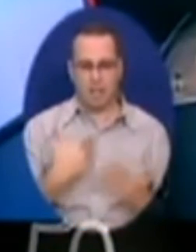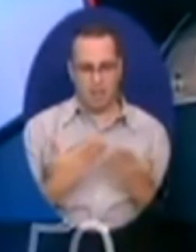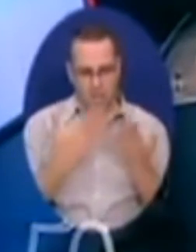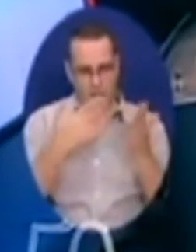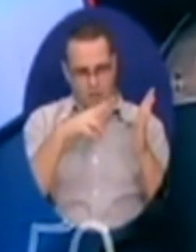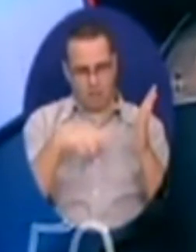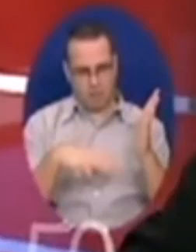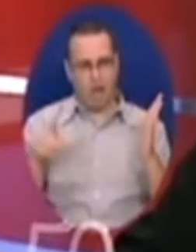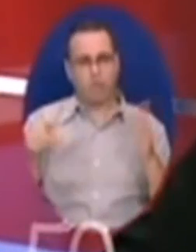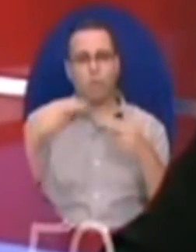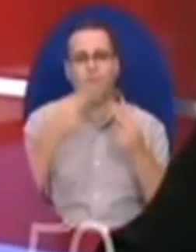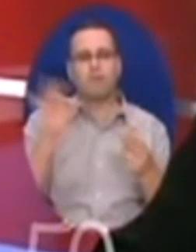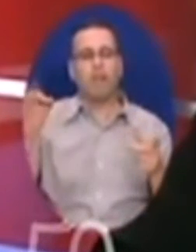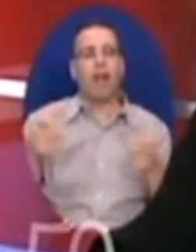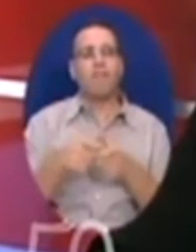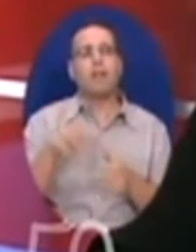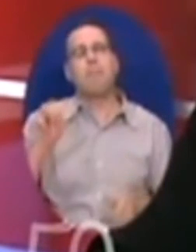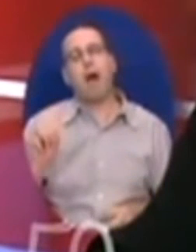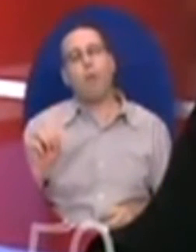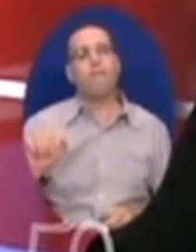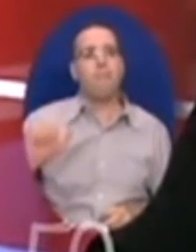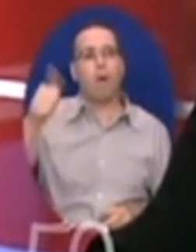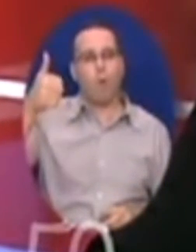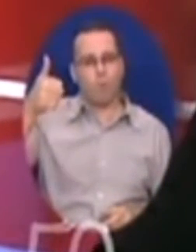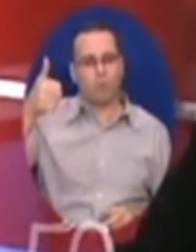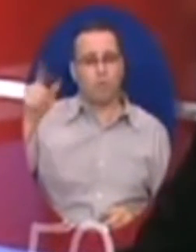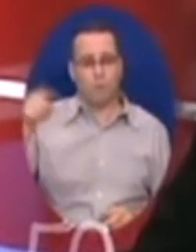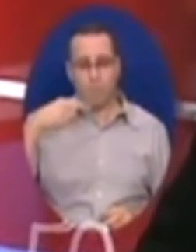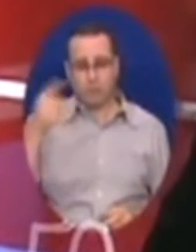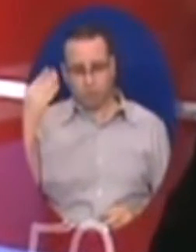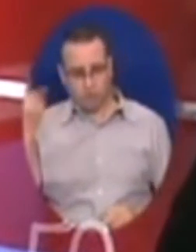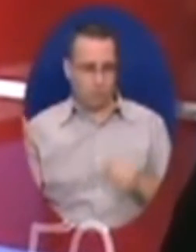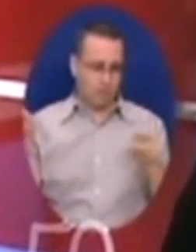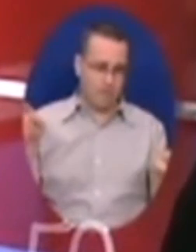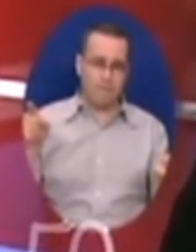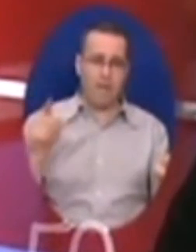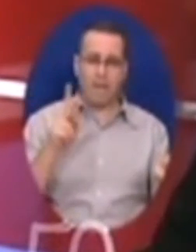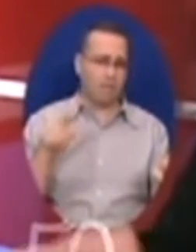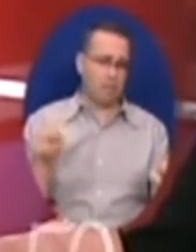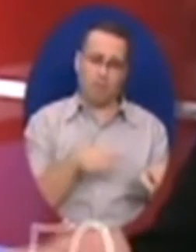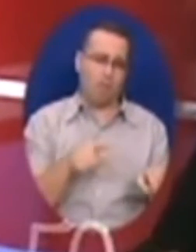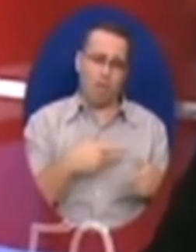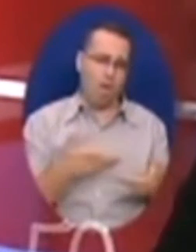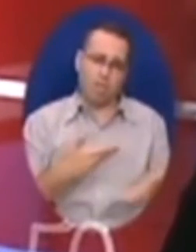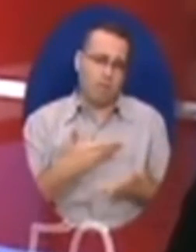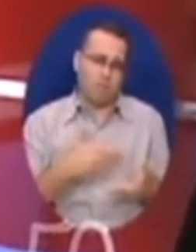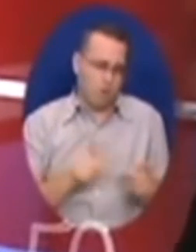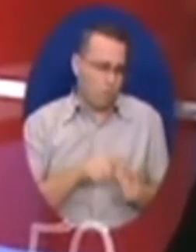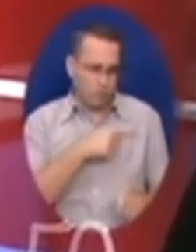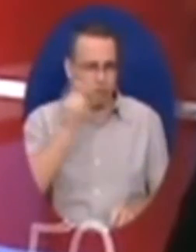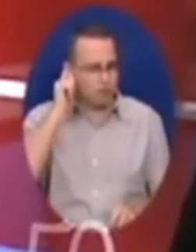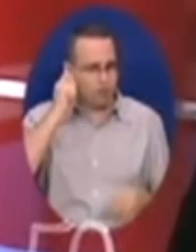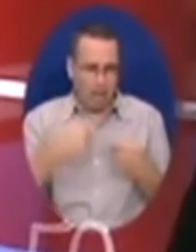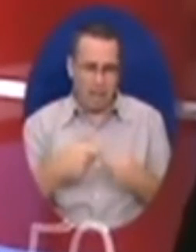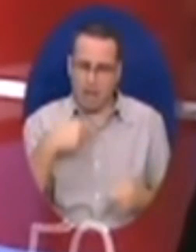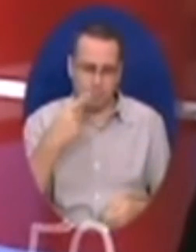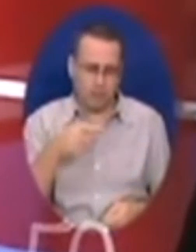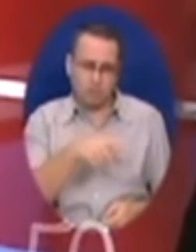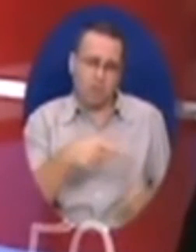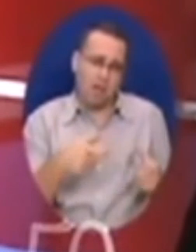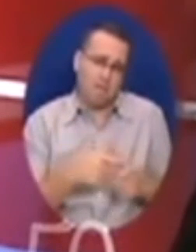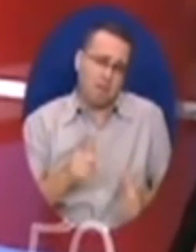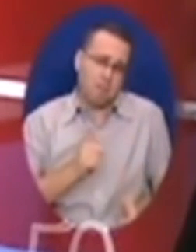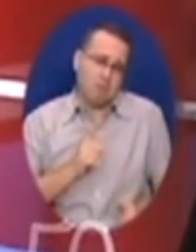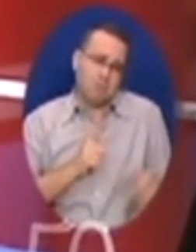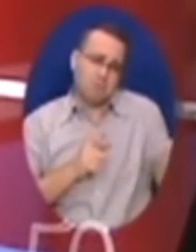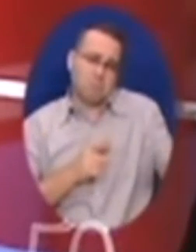התגובה של חברת מחלוף בחור ובנה, ונמסר כי בין החברה לבין קטי לא מתקיים יחסי עבודה, כמו ששלי חימוביץ' עברה. כמובן. לא